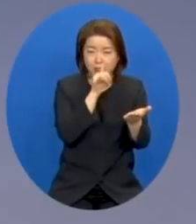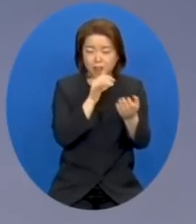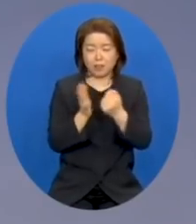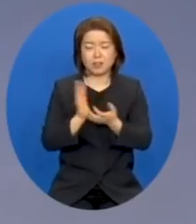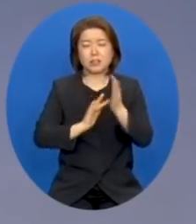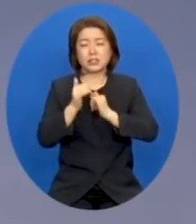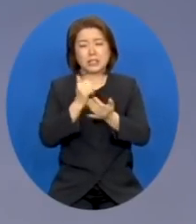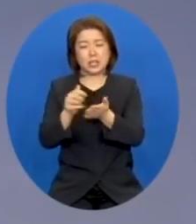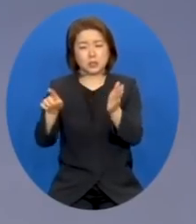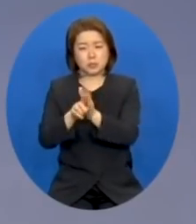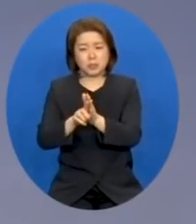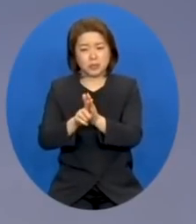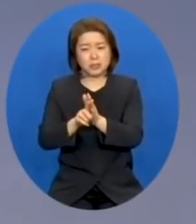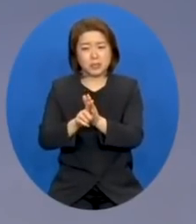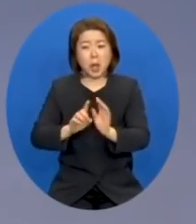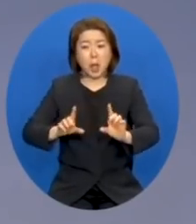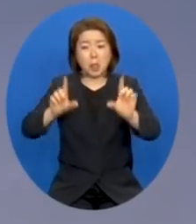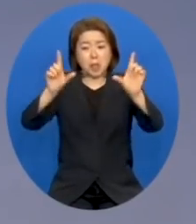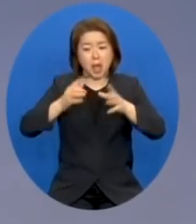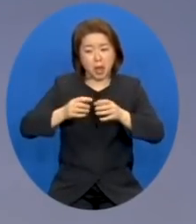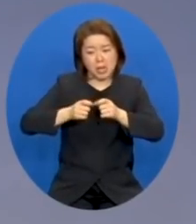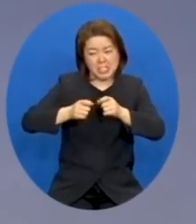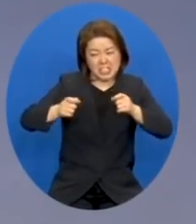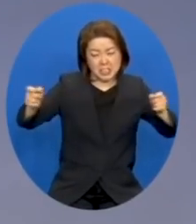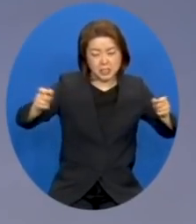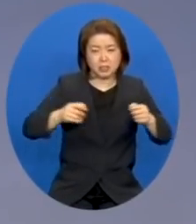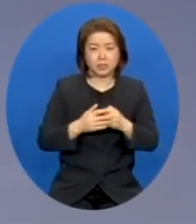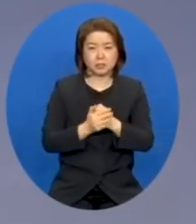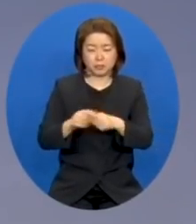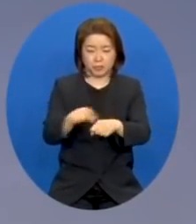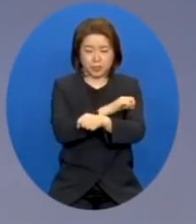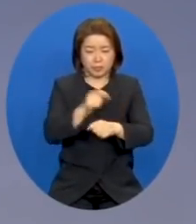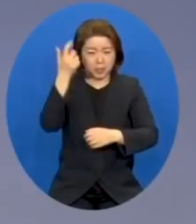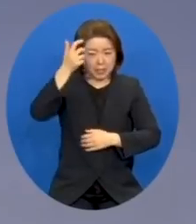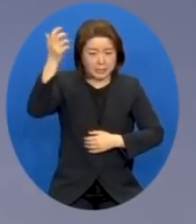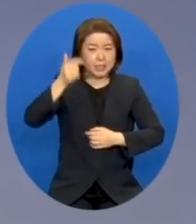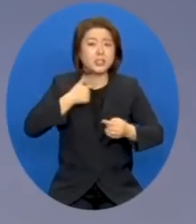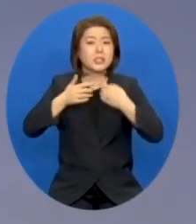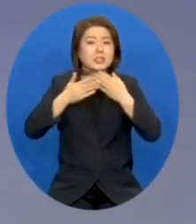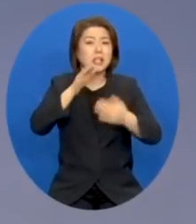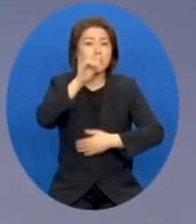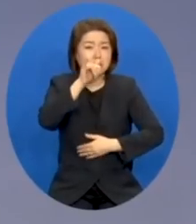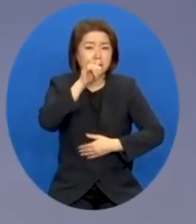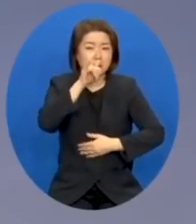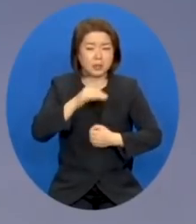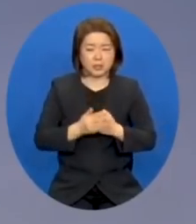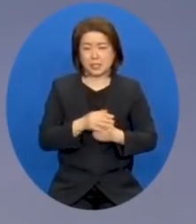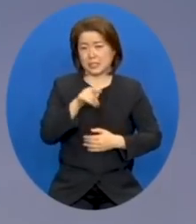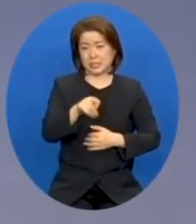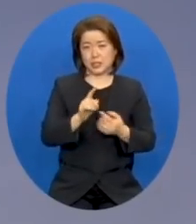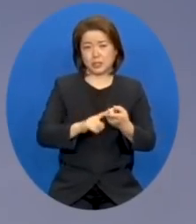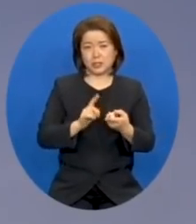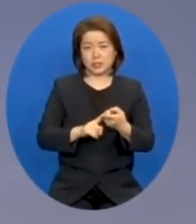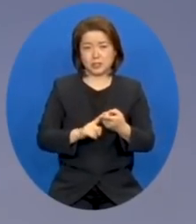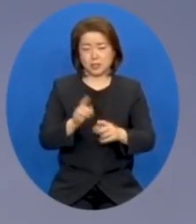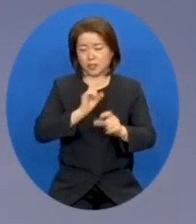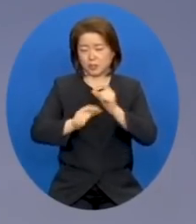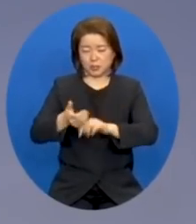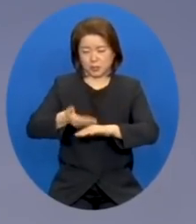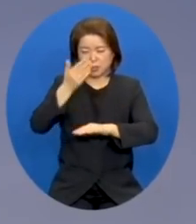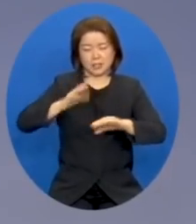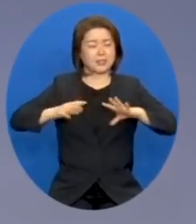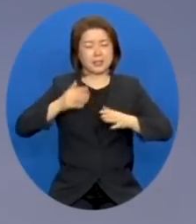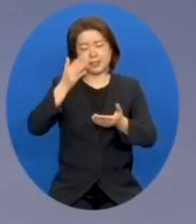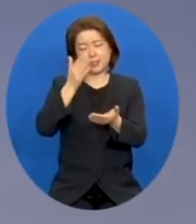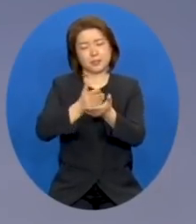예수 믿은 연안이 길다는 거 특별한 성령 체험을 했다는 거 그런 것을 더 이상 자랑 하지 마시기